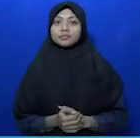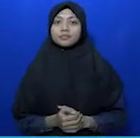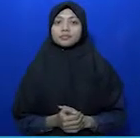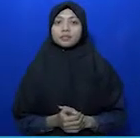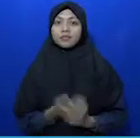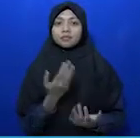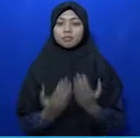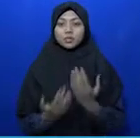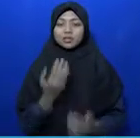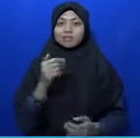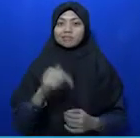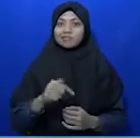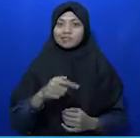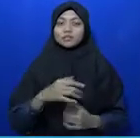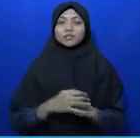gitu ya, meskipun si